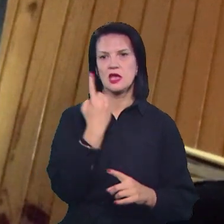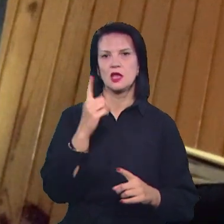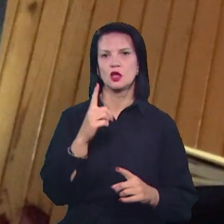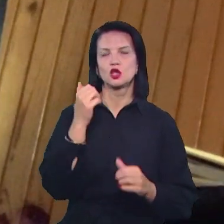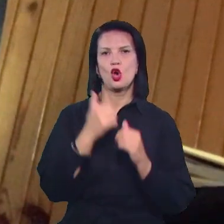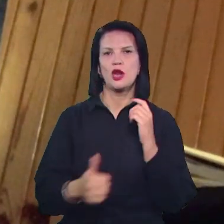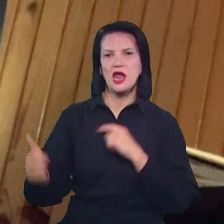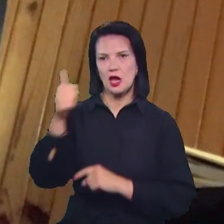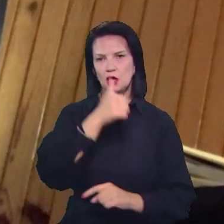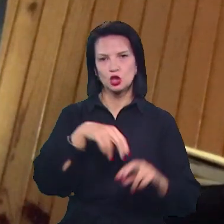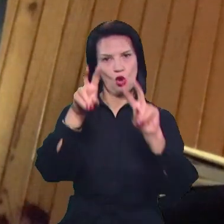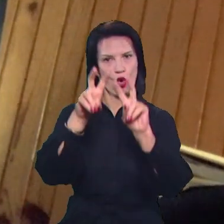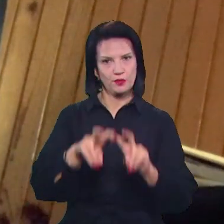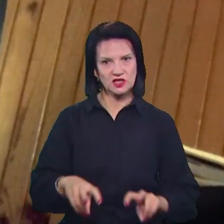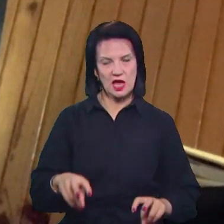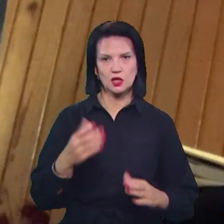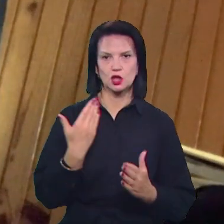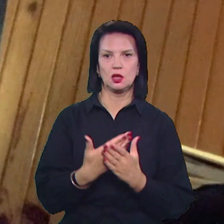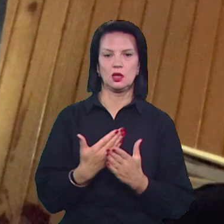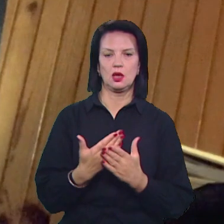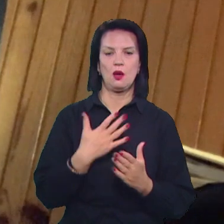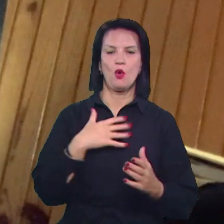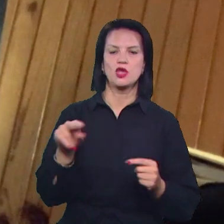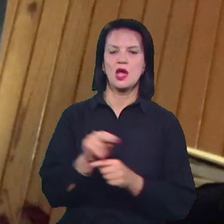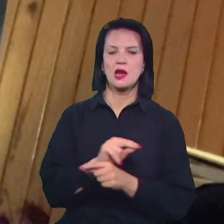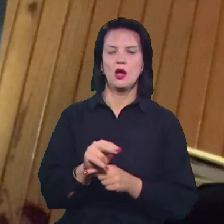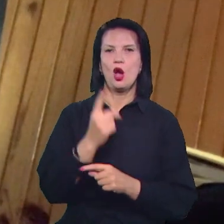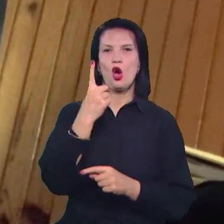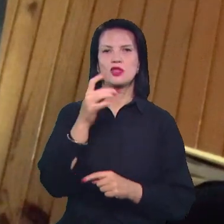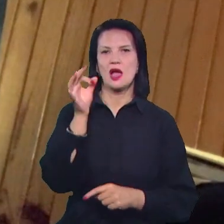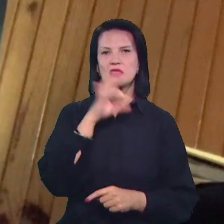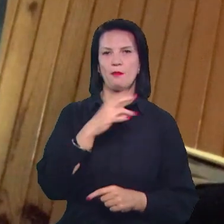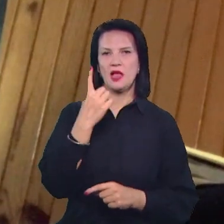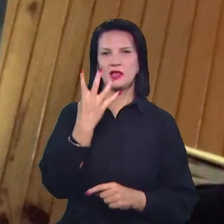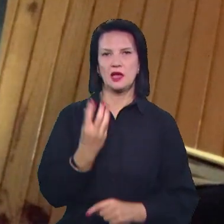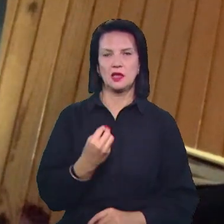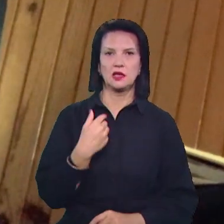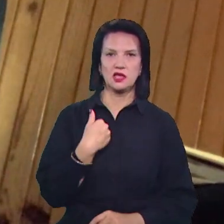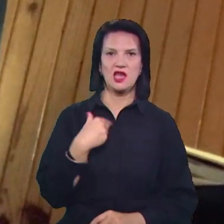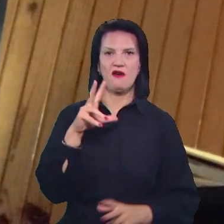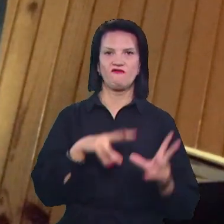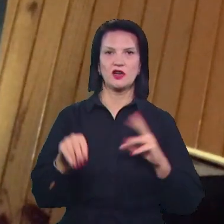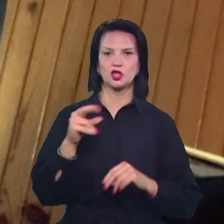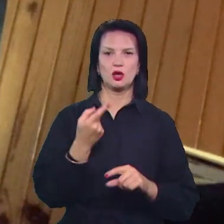обстеження. Тобто, ну, якби моє лікування – це одна таблетка на день. І, в принципі, я вважаю, що це, ну,